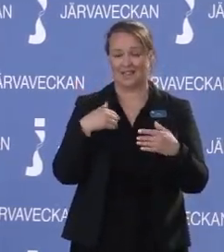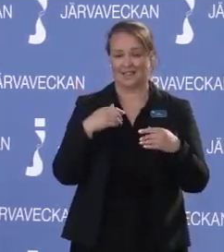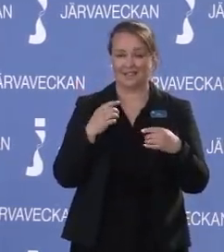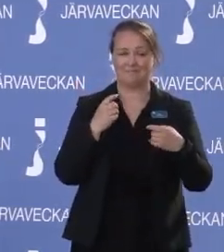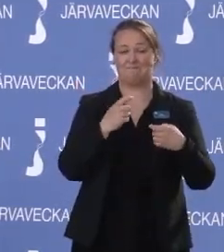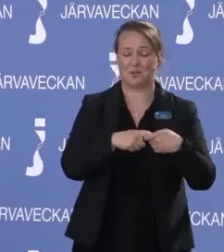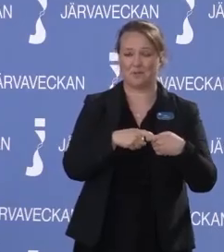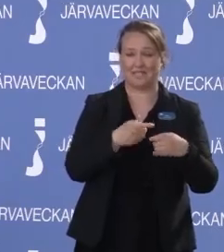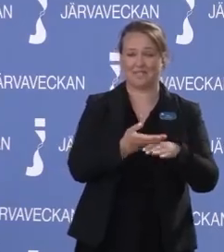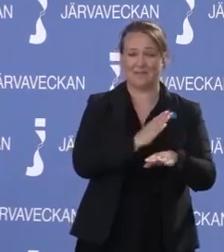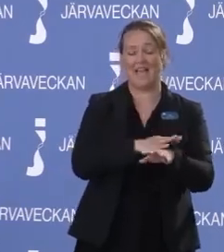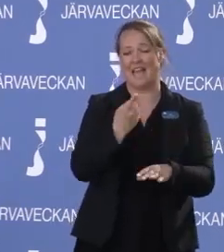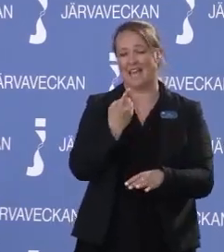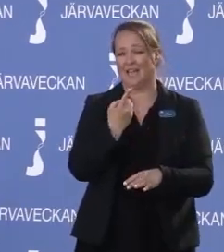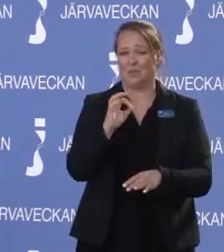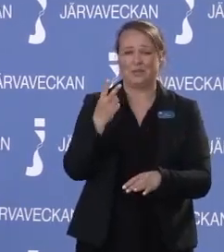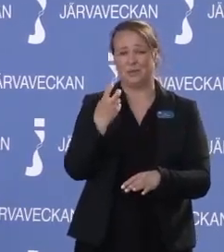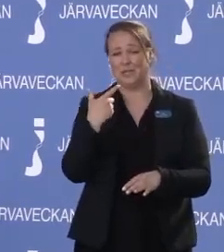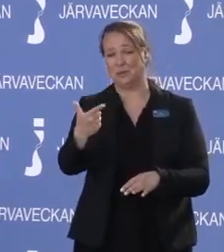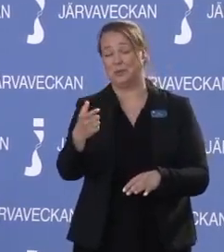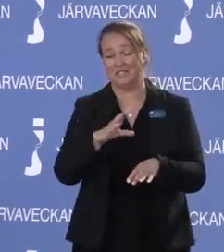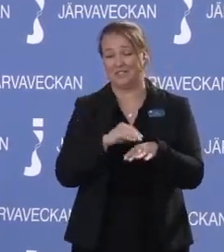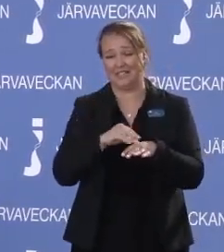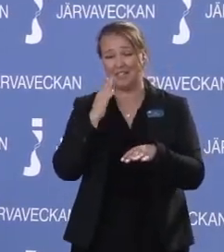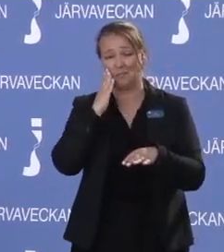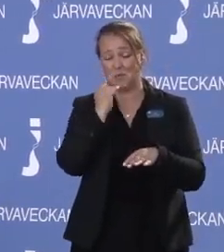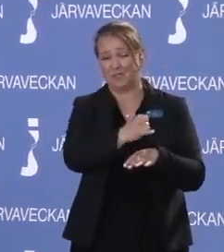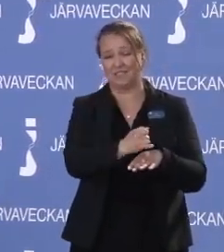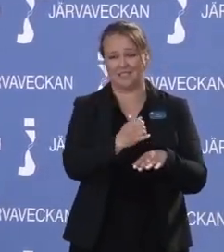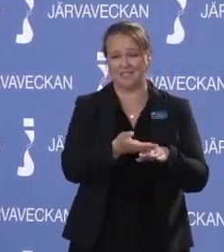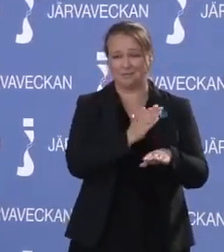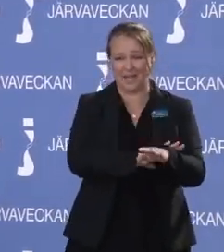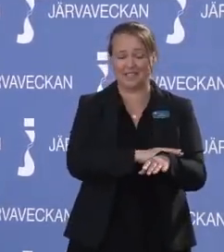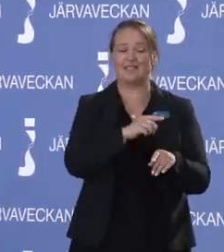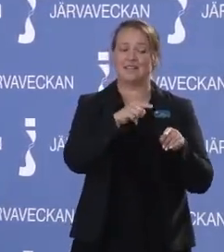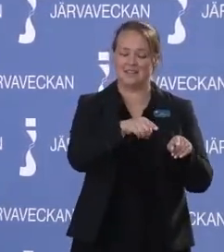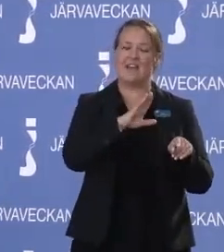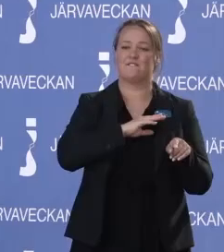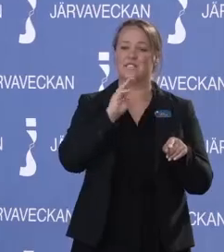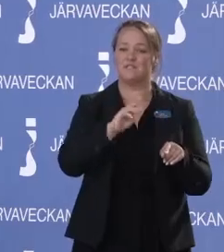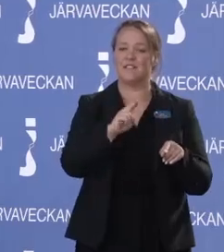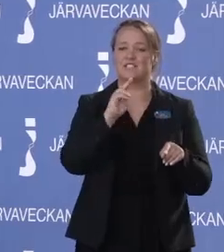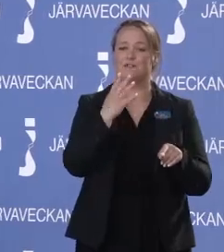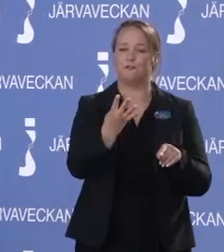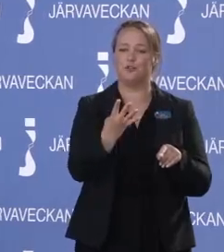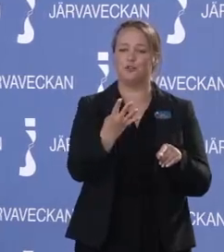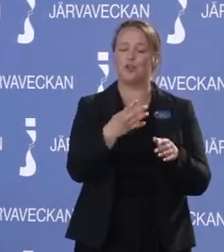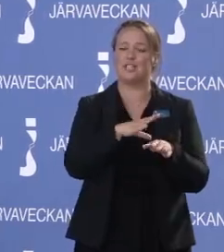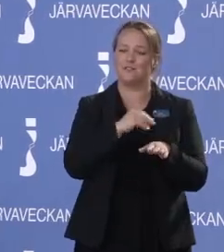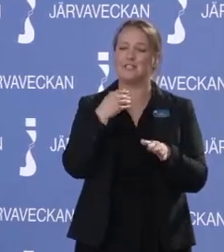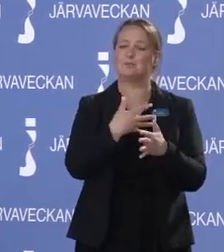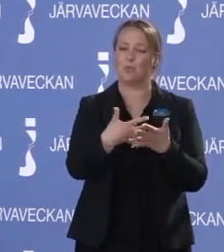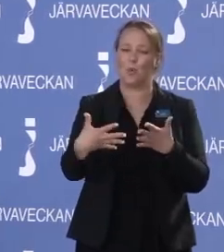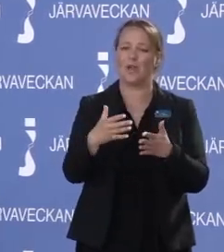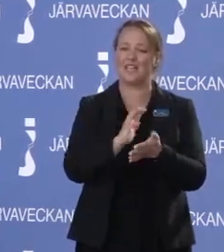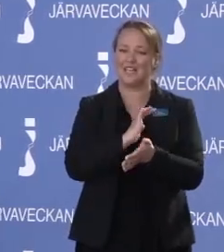100-120 000 svenskar som bor i Spanien. Men där finns det faktiskt 4 svenskspråkiga tidningar. Så att